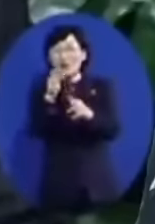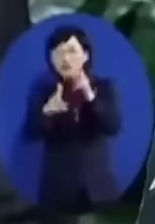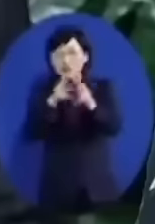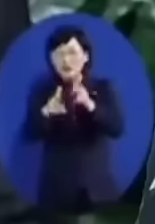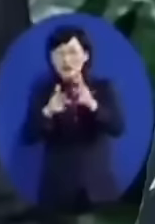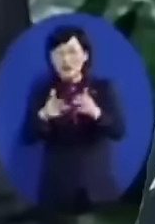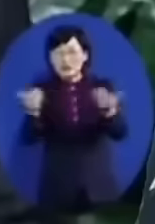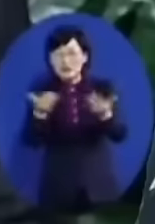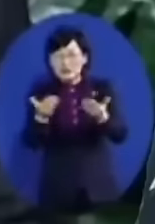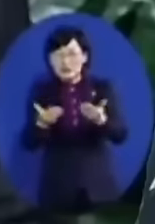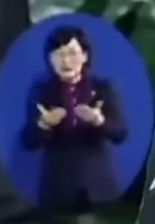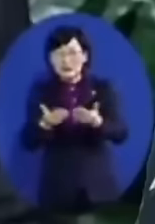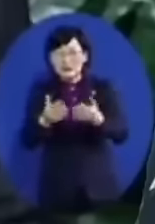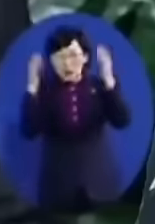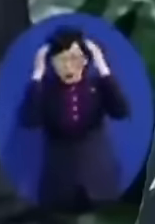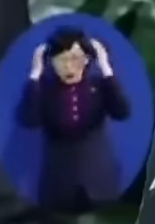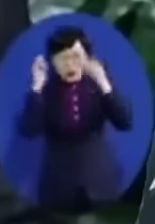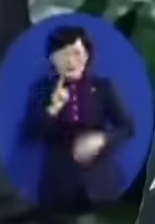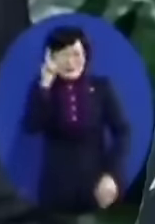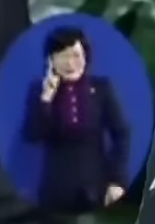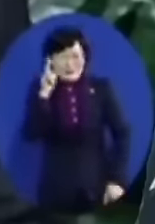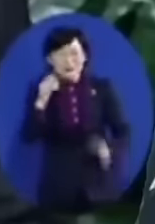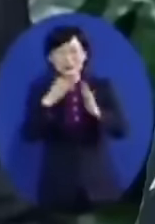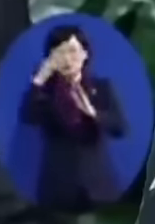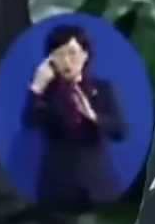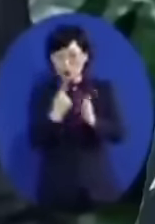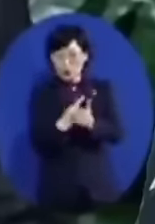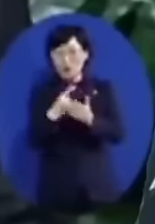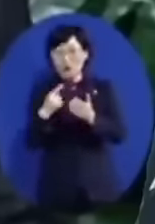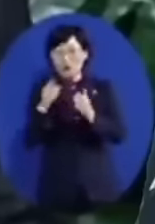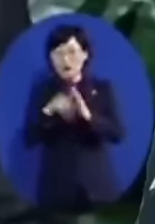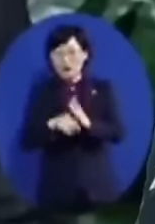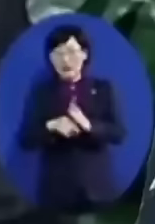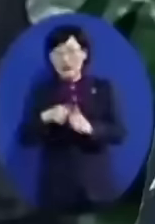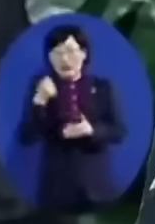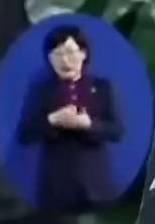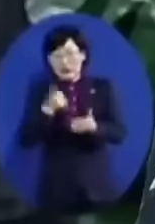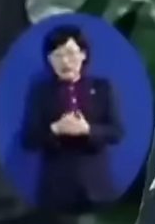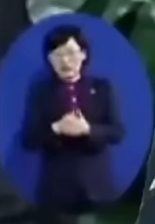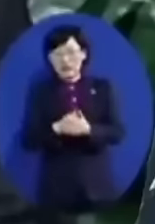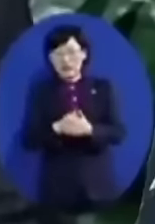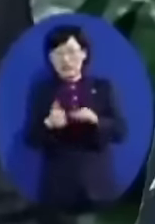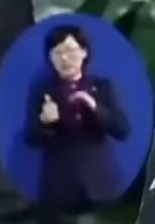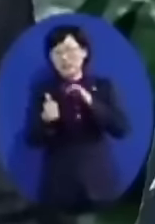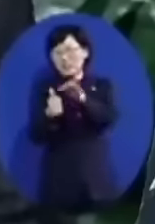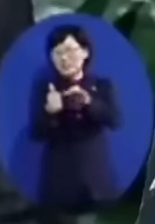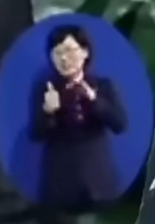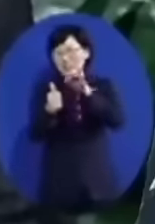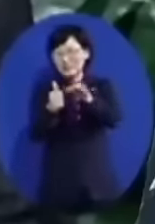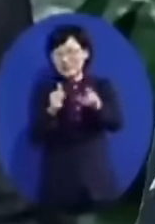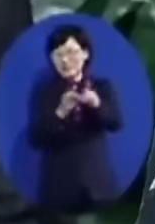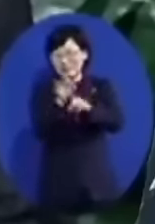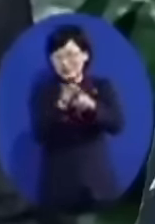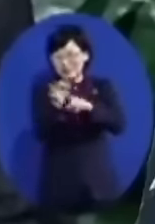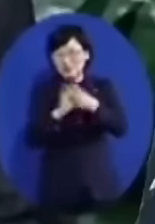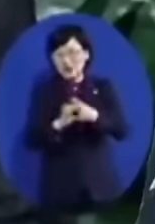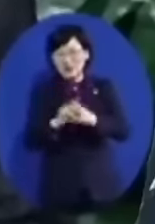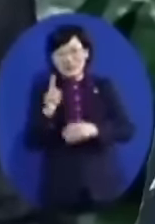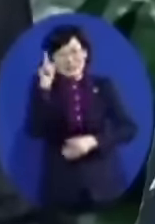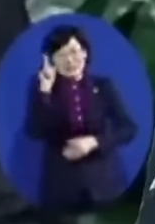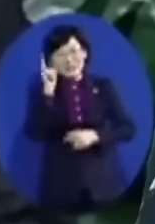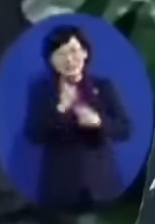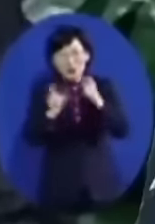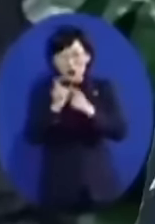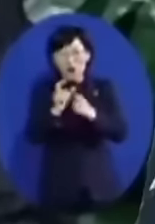경쟁사회에서 고통을 당하고 스트레스에 걸려서 집에 들어와서 탄식한테 잔소리를 자꾸 하면 점점 스트레스에 더 걸립니다.